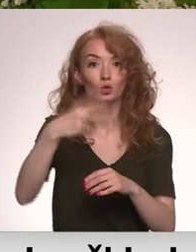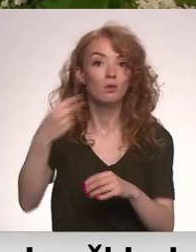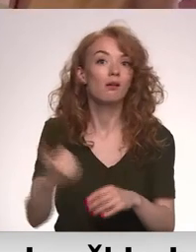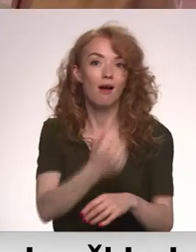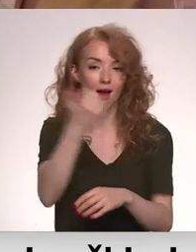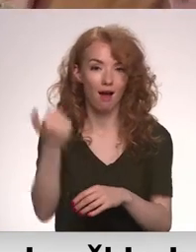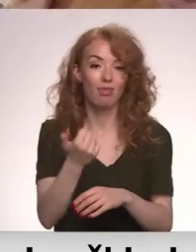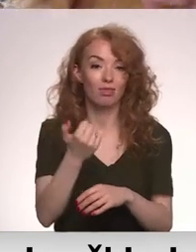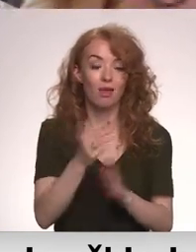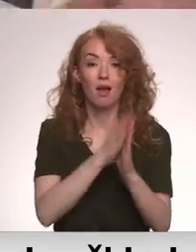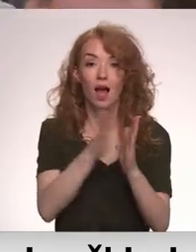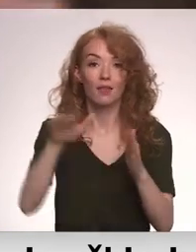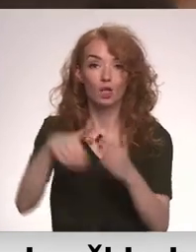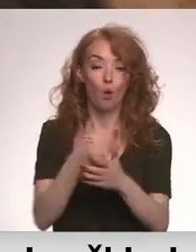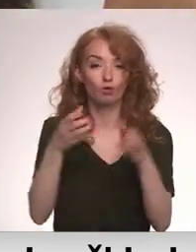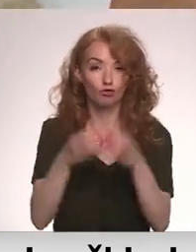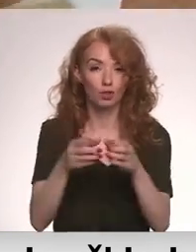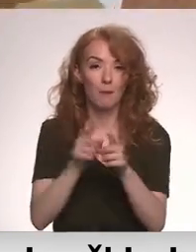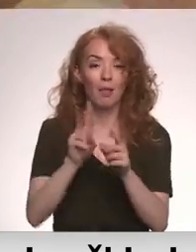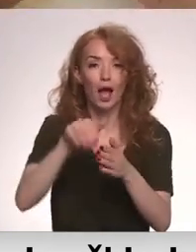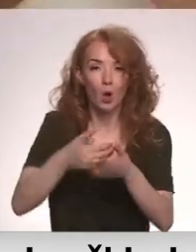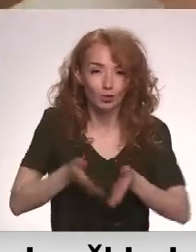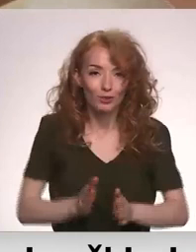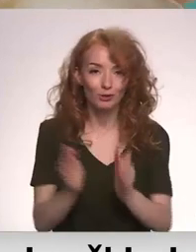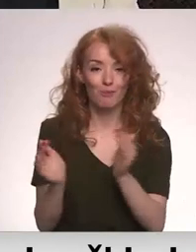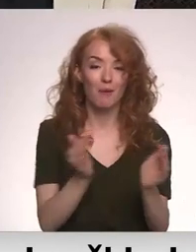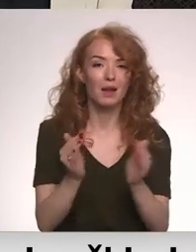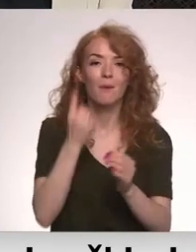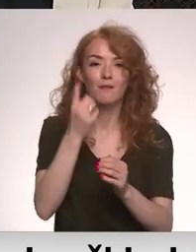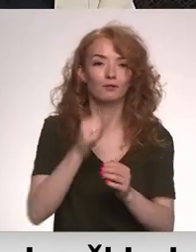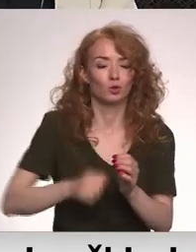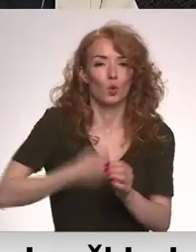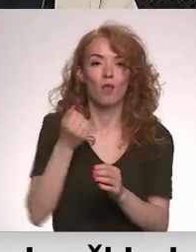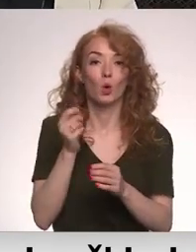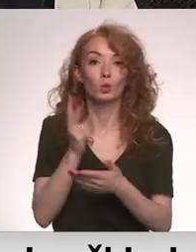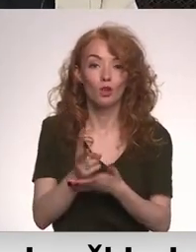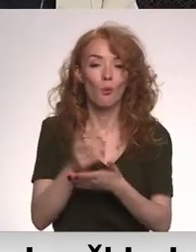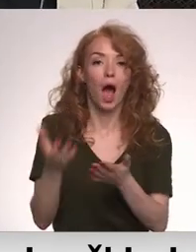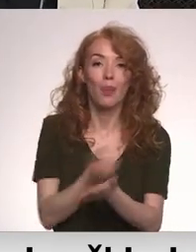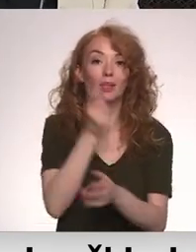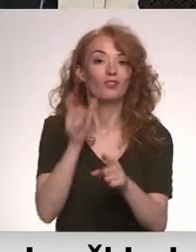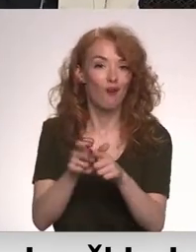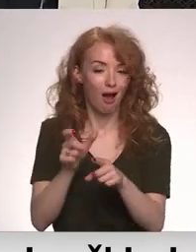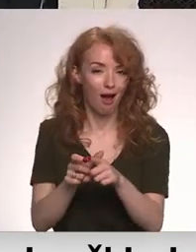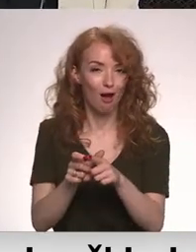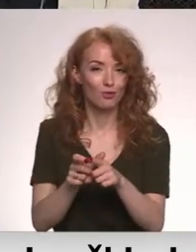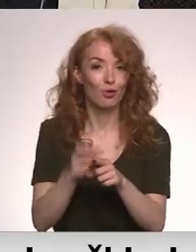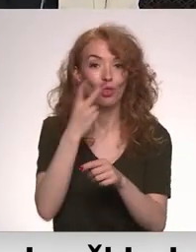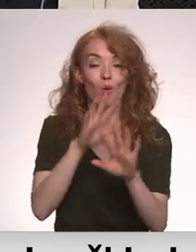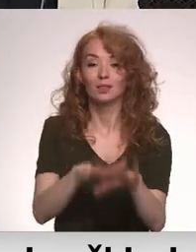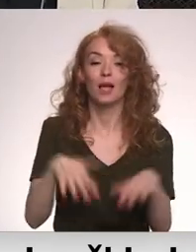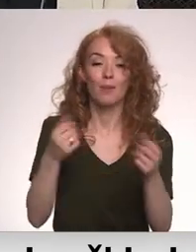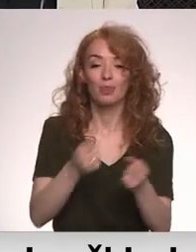gadi. Katrai jaunai šķirnē, gluži kā jaundzimušam bērnam, viens no grūtākajiem uzdevumiem ir atrast vārdu. No